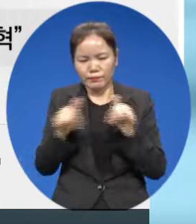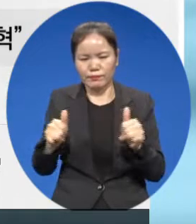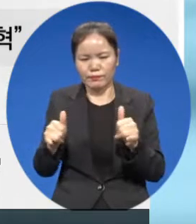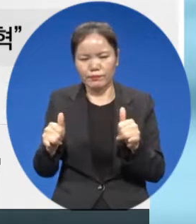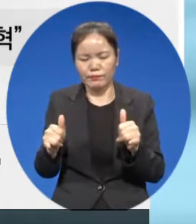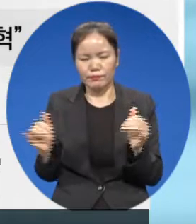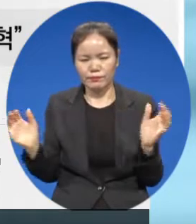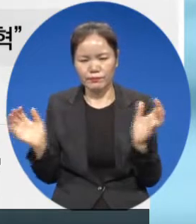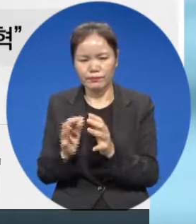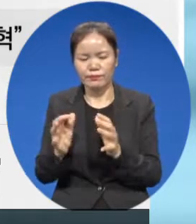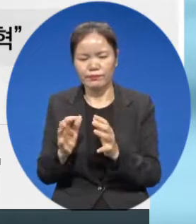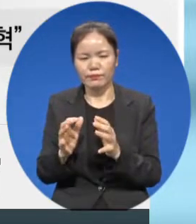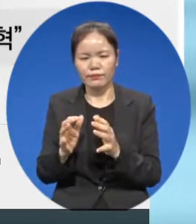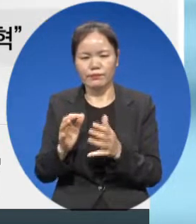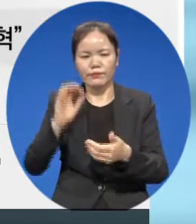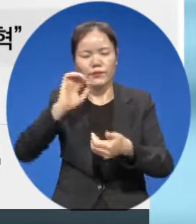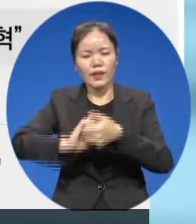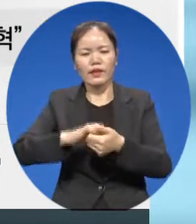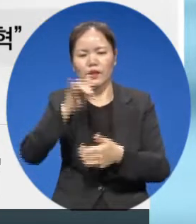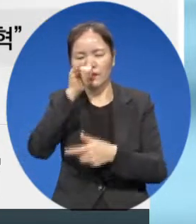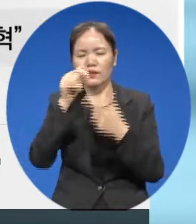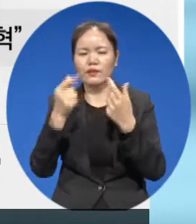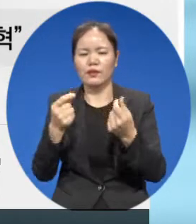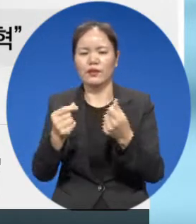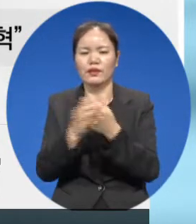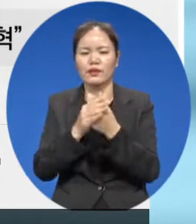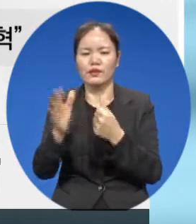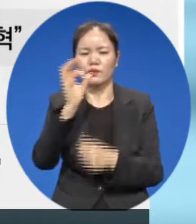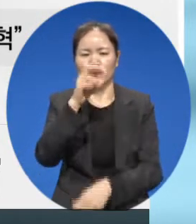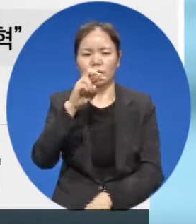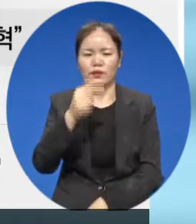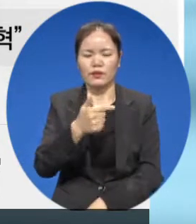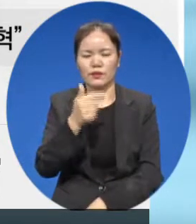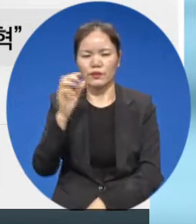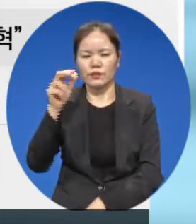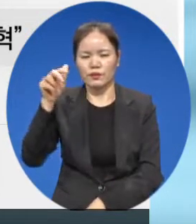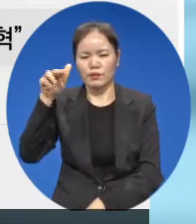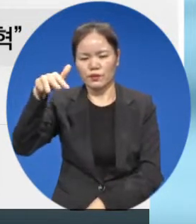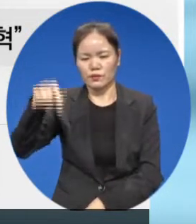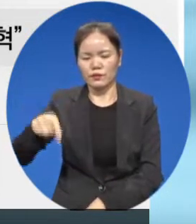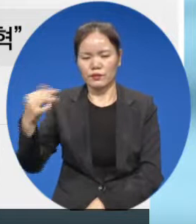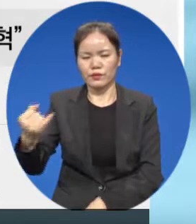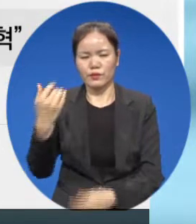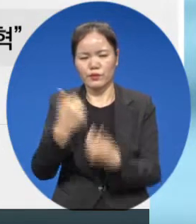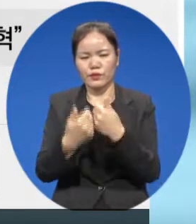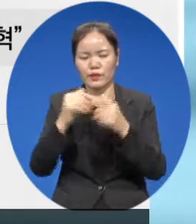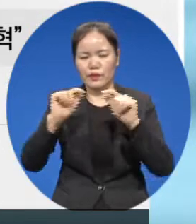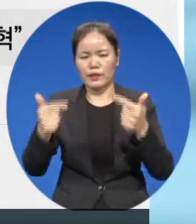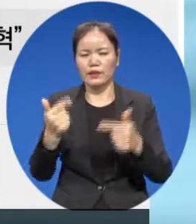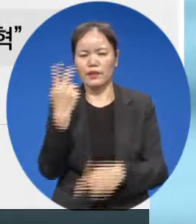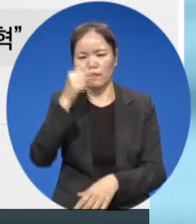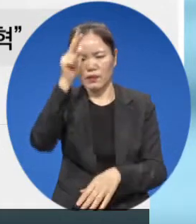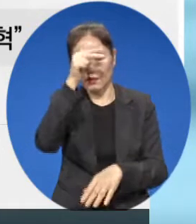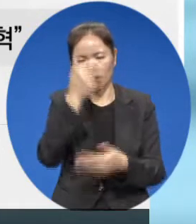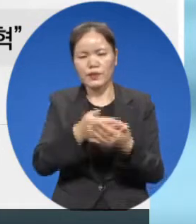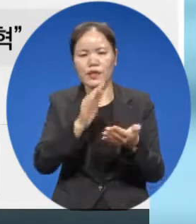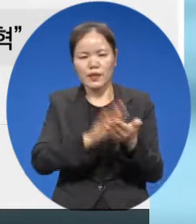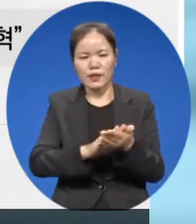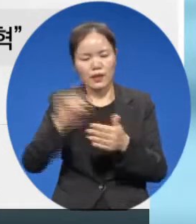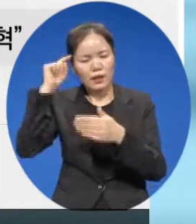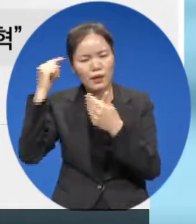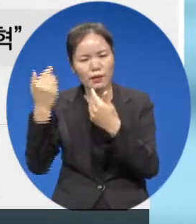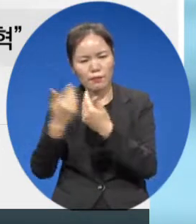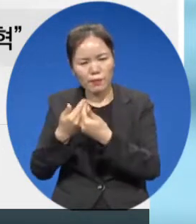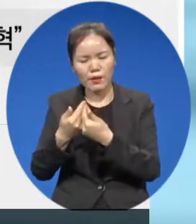판단 이 된 걸로 보입니다 그래서 이 문제를 윤석렬 추미애 두 사람이 어떤 대결 구도가 아니라 검찰 기업과 반 검찰 계획이라고 하는